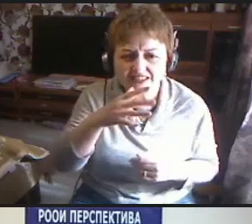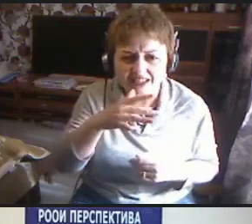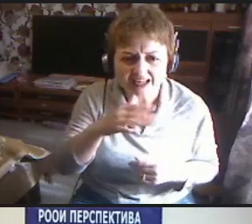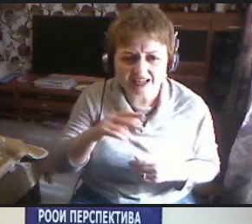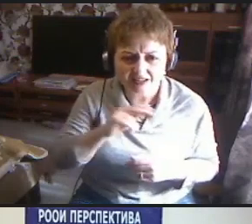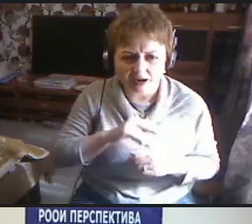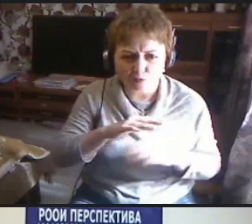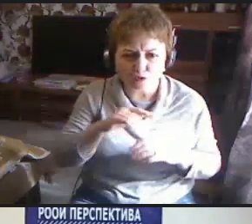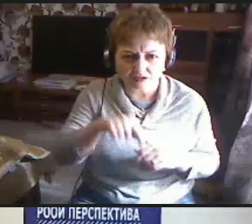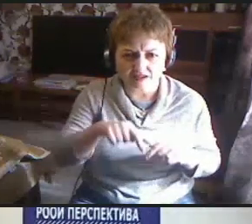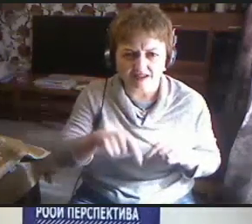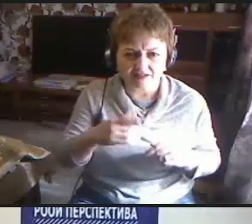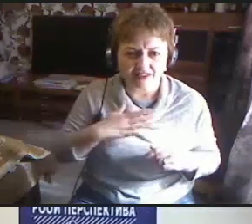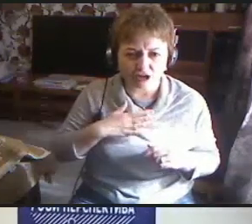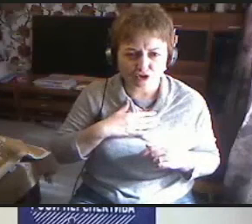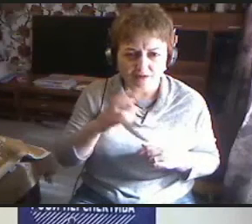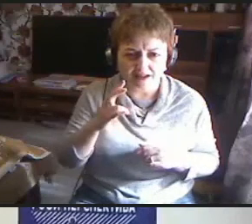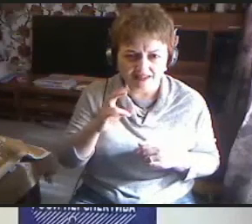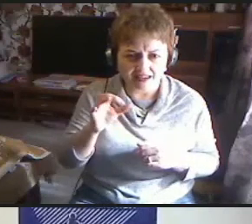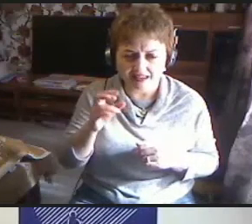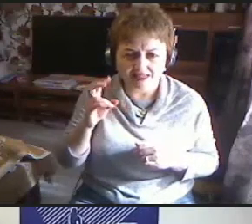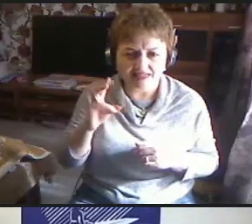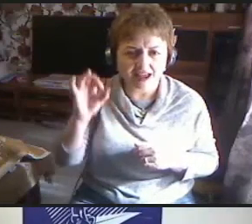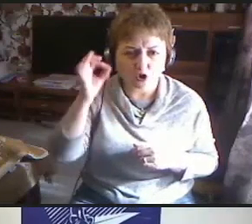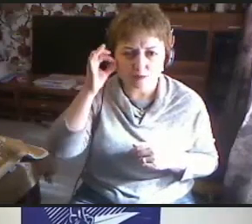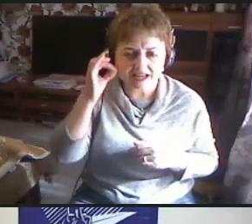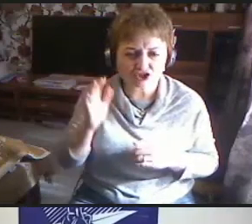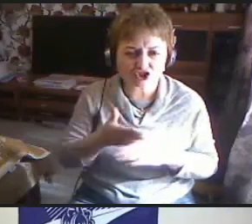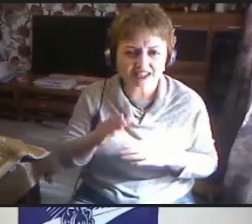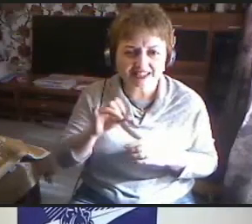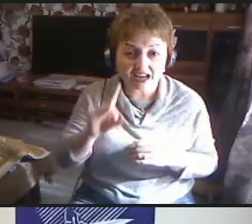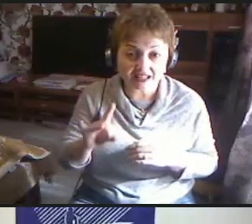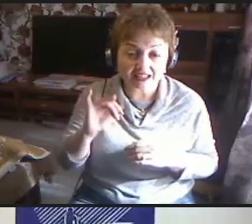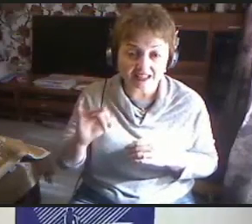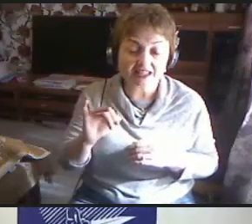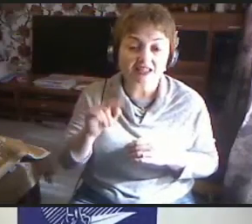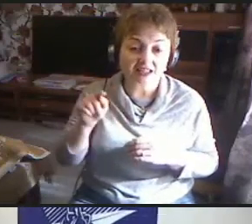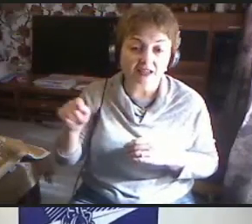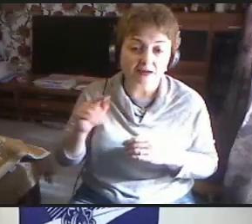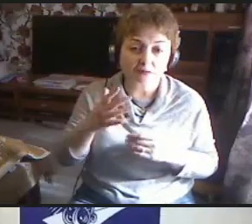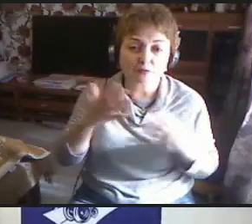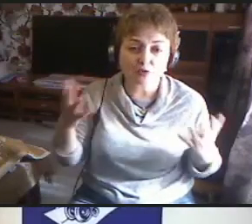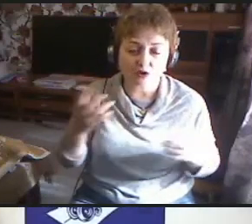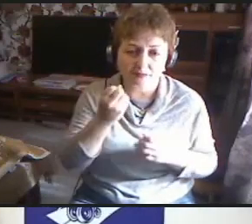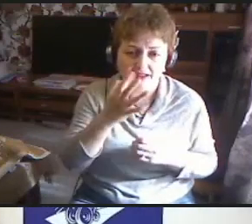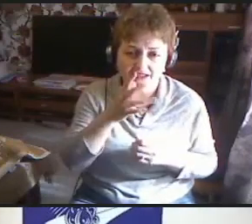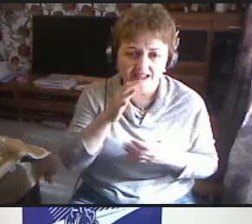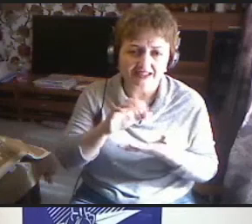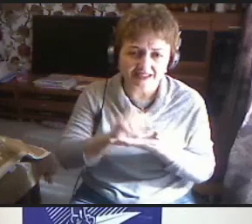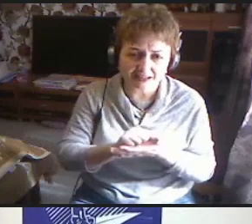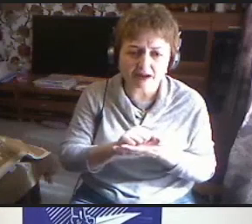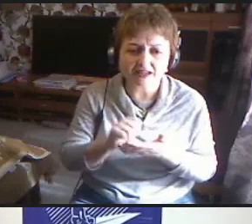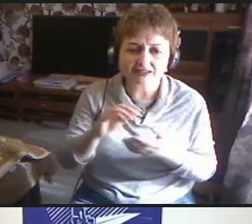нашем некоммерческом секторе и уже более 15 лет занимается